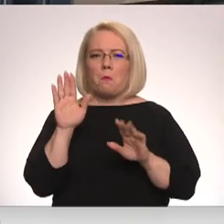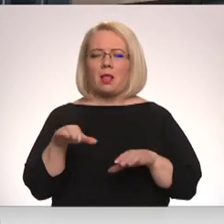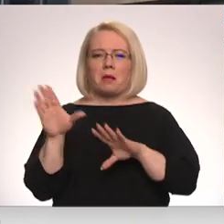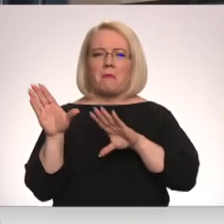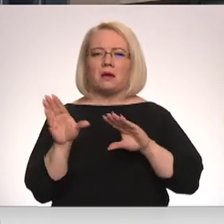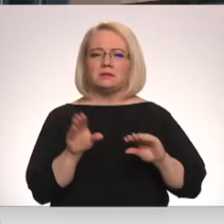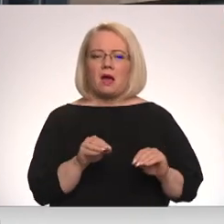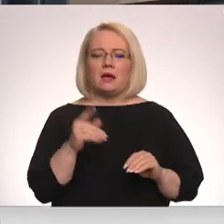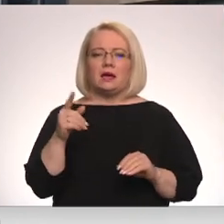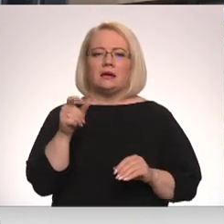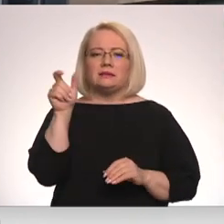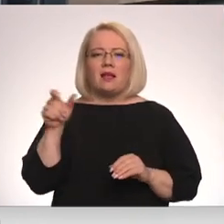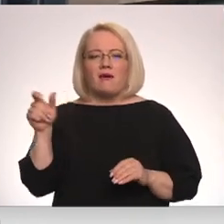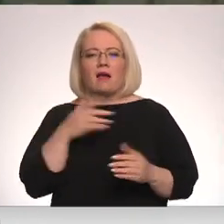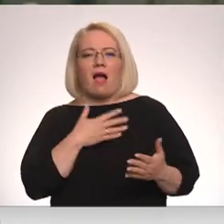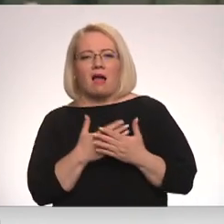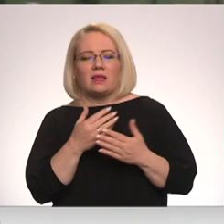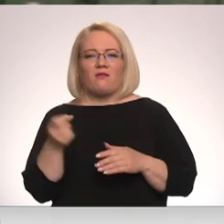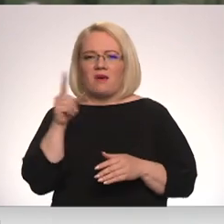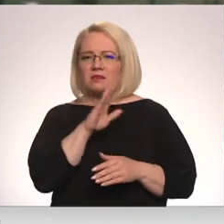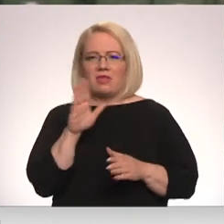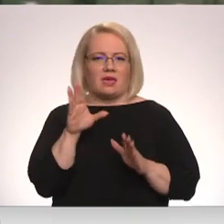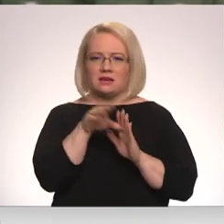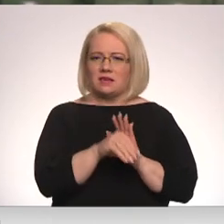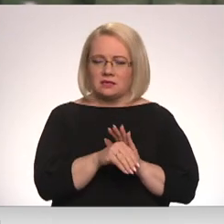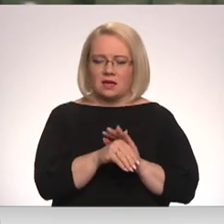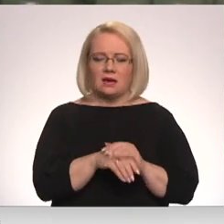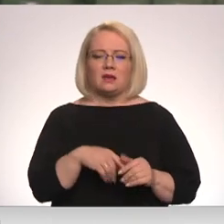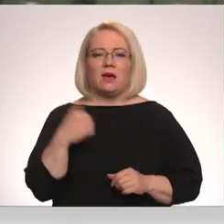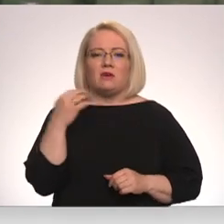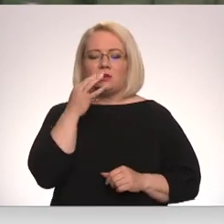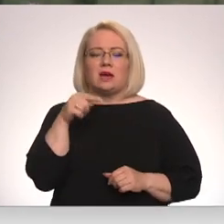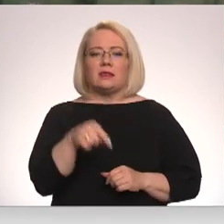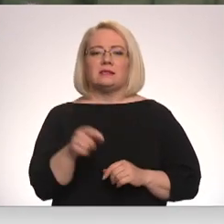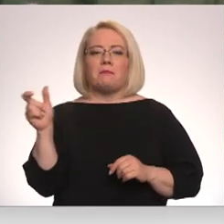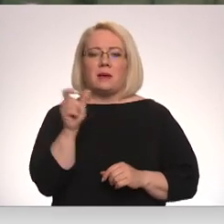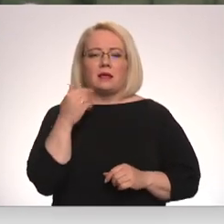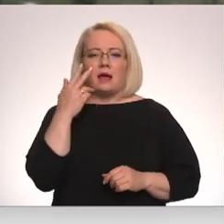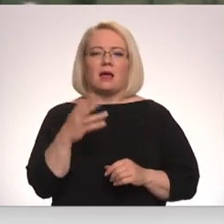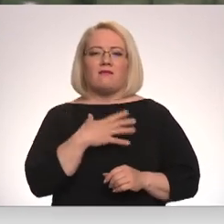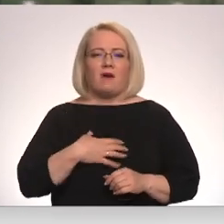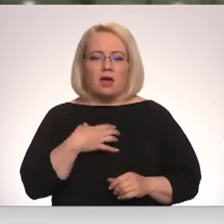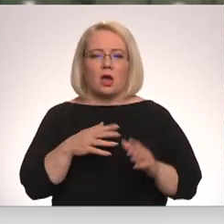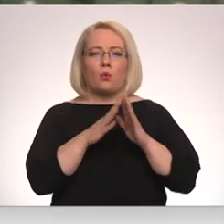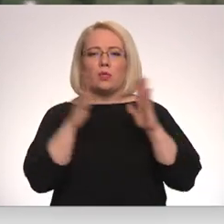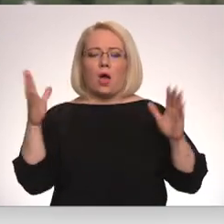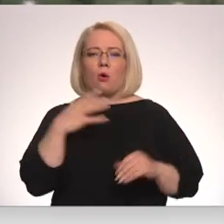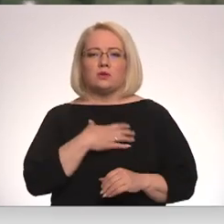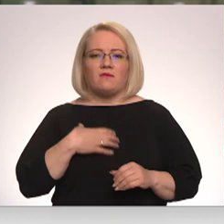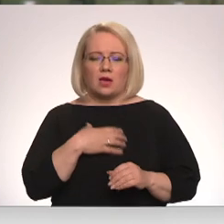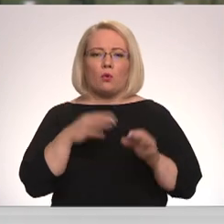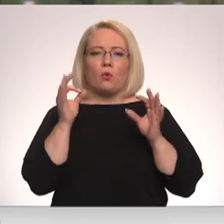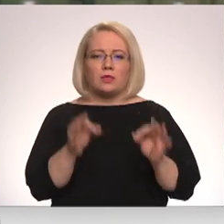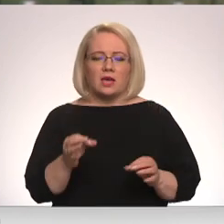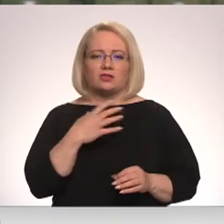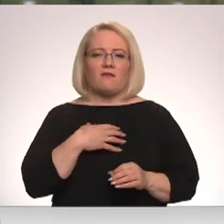neiesaistās tik aktīvi, cik kara sākumā. Šis ir tas mirklis, kad patiešām vajag un daudz vajag, un gan fiziski viņiem patiešām vajag